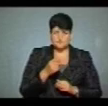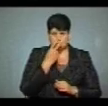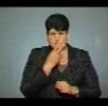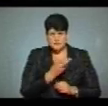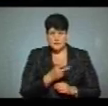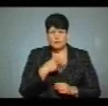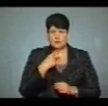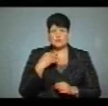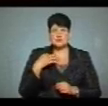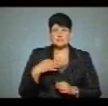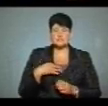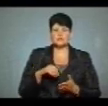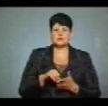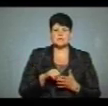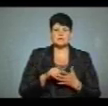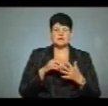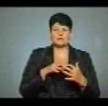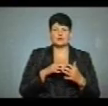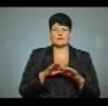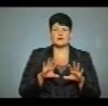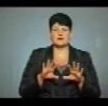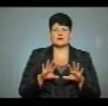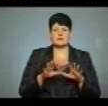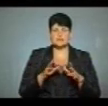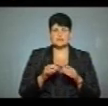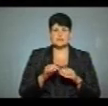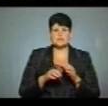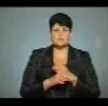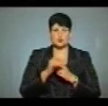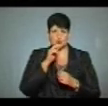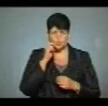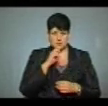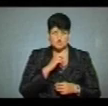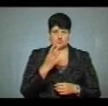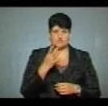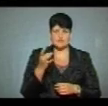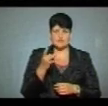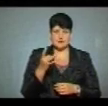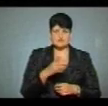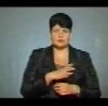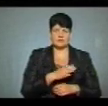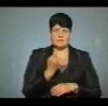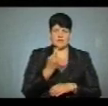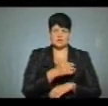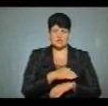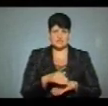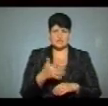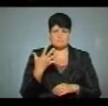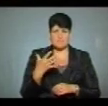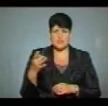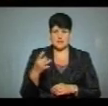його син – учасник бойових дій на сході країни. Чотири рази він був на першій лінії, а п'ять разів